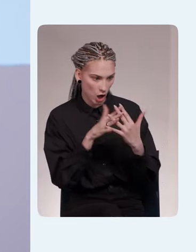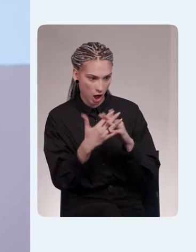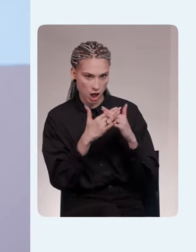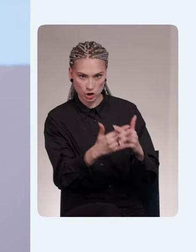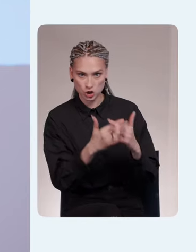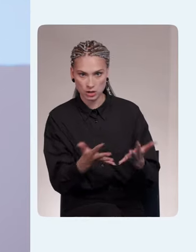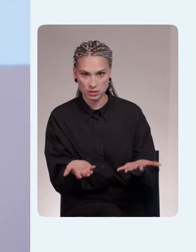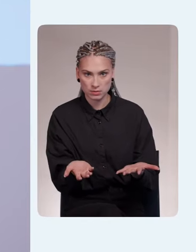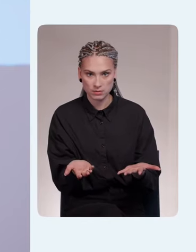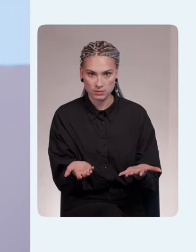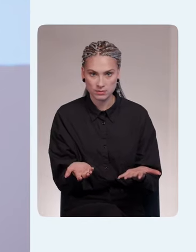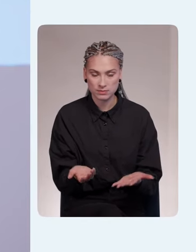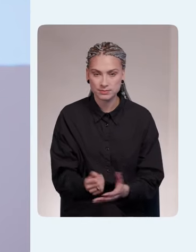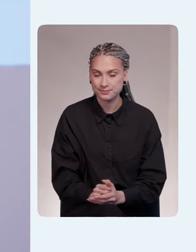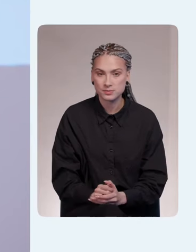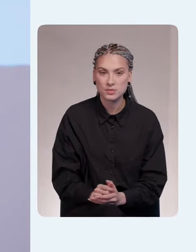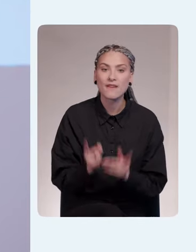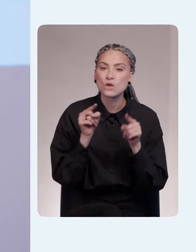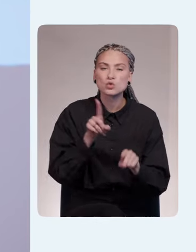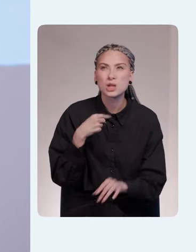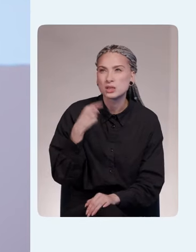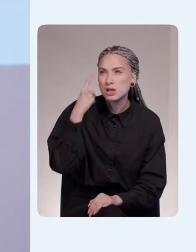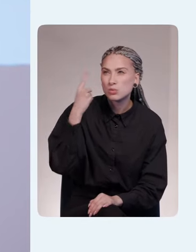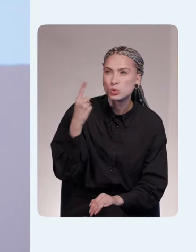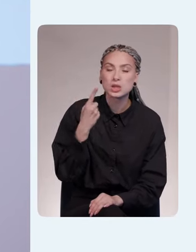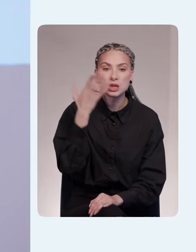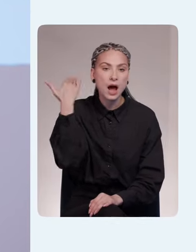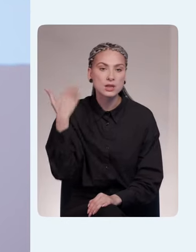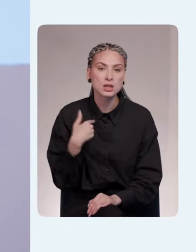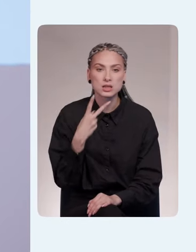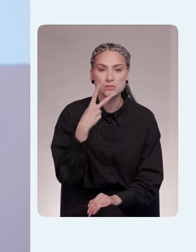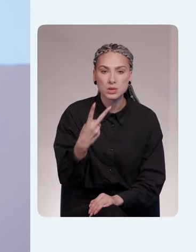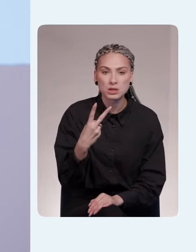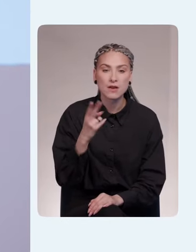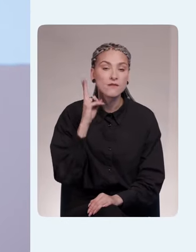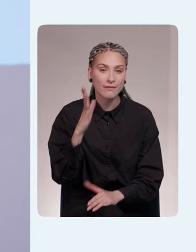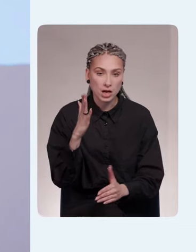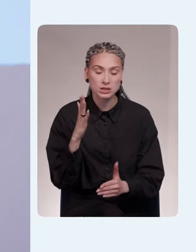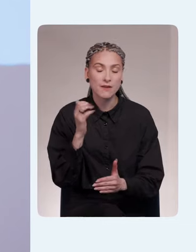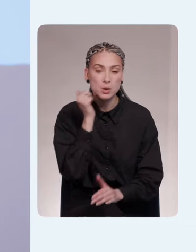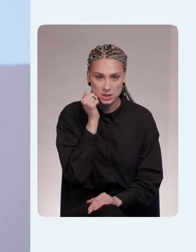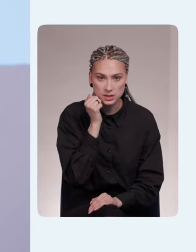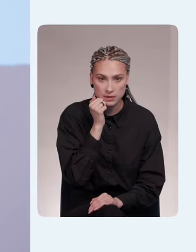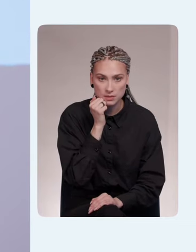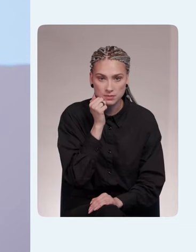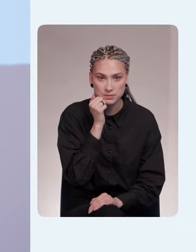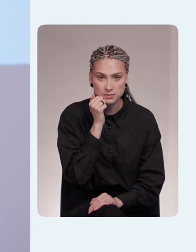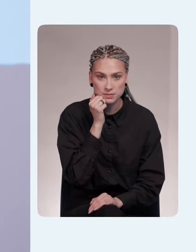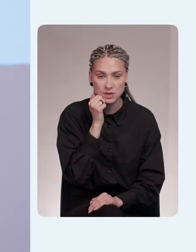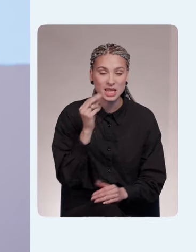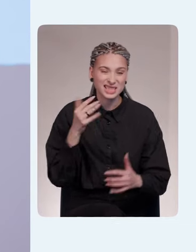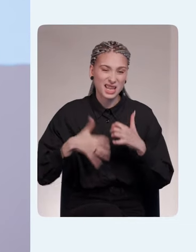ли? Не знаю. Вот что я задумался. Я недавно смотрел среднюю цену квартир в Москве. И средняя